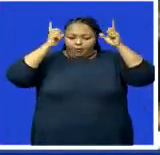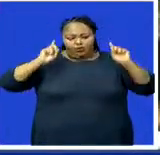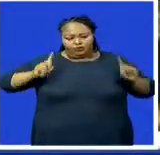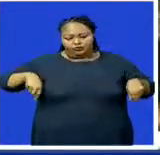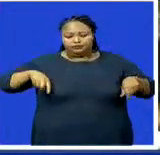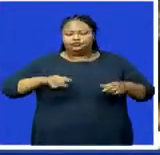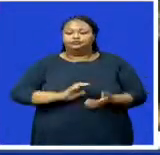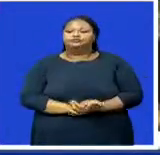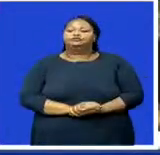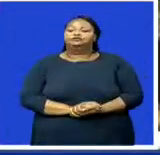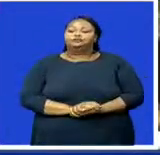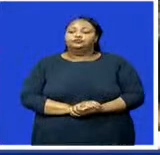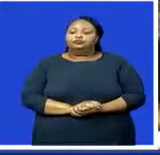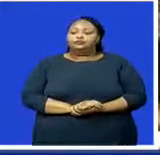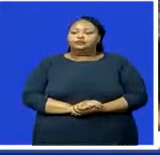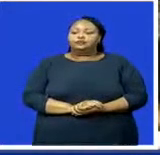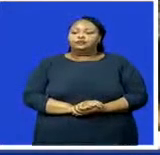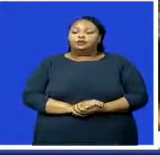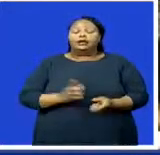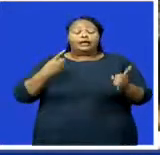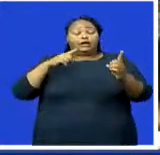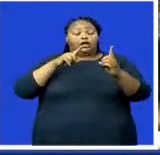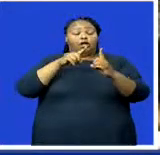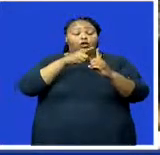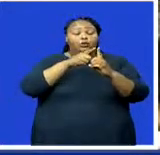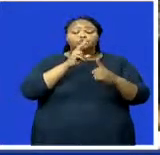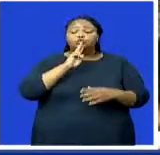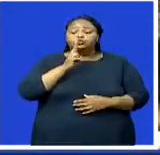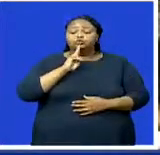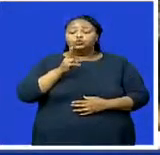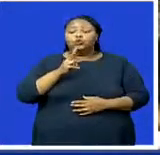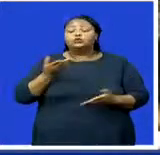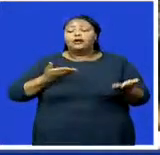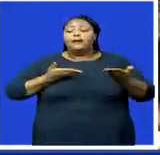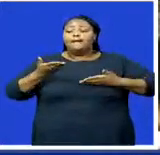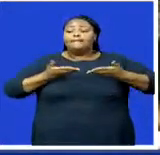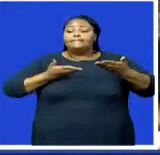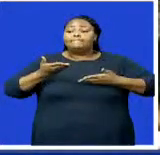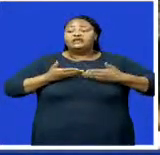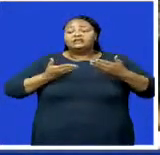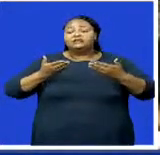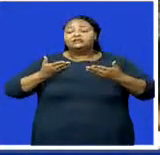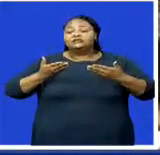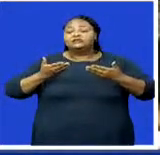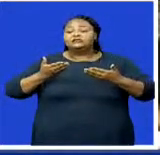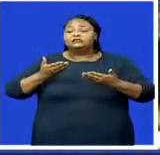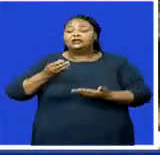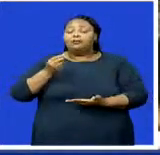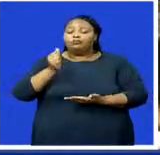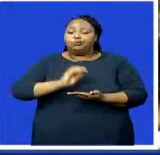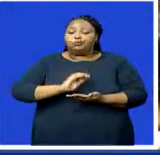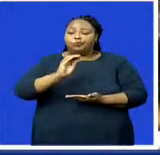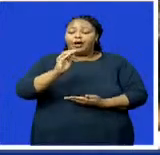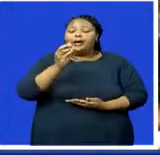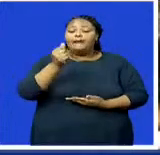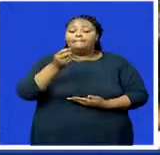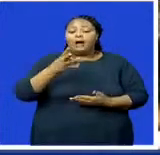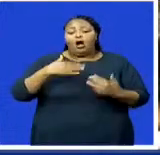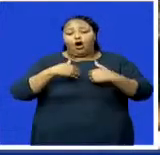Ngenhloso yokuqinisekisa ukuthi bahlanyele idimali lebatawuvula emabhizinisi kuleli bathola sive sinemakhono lawo